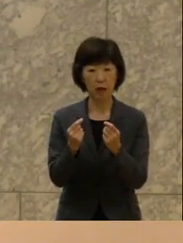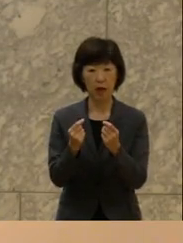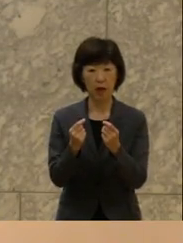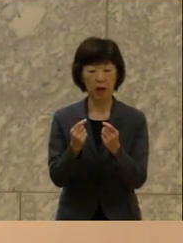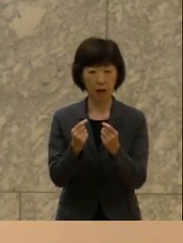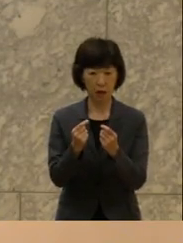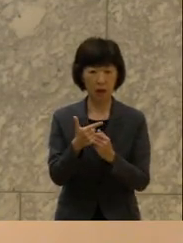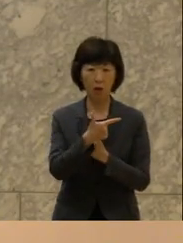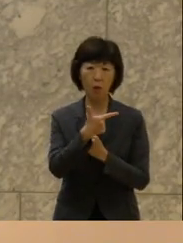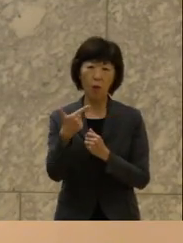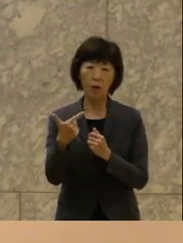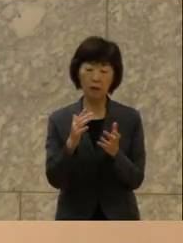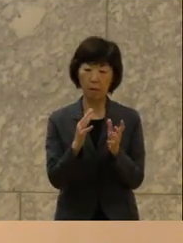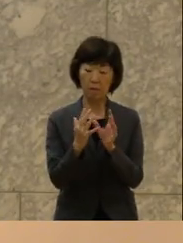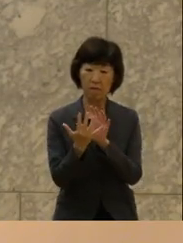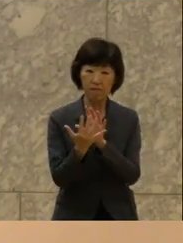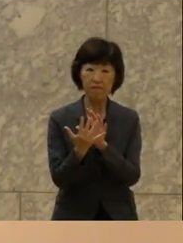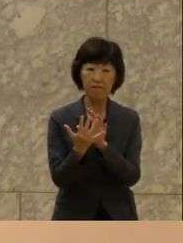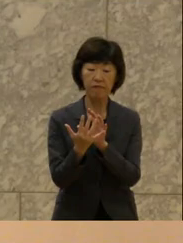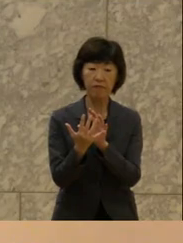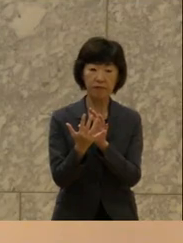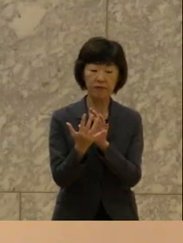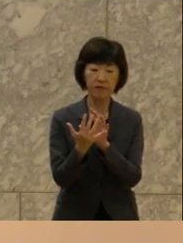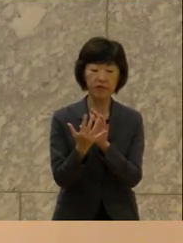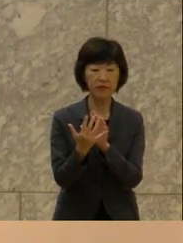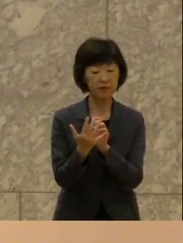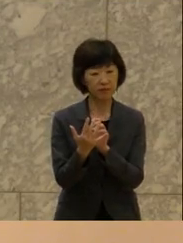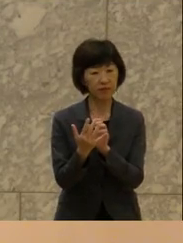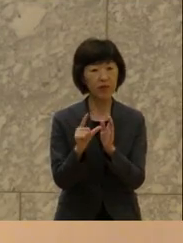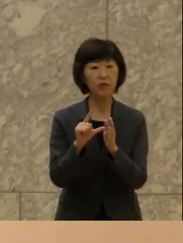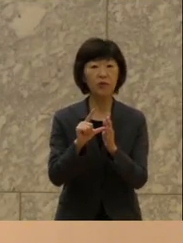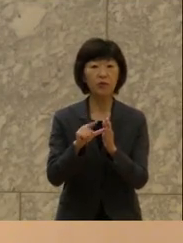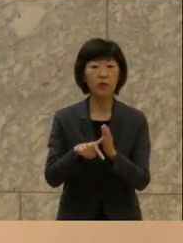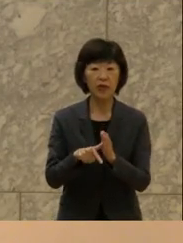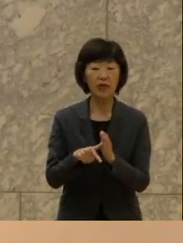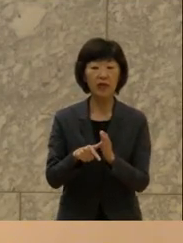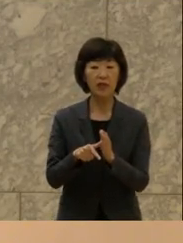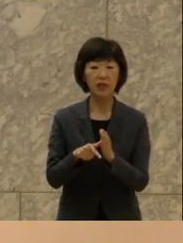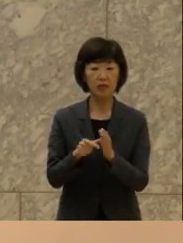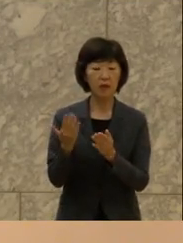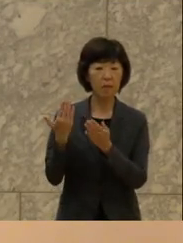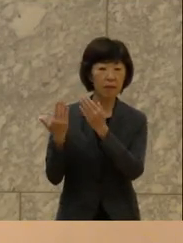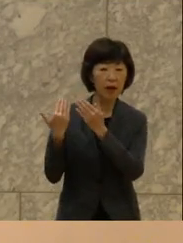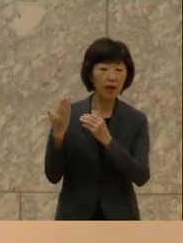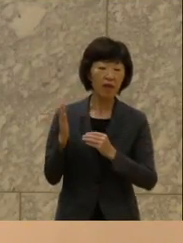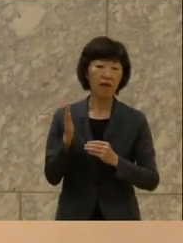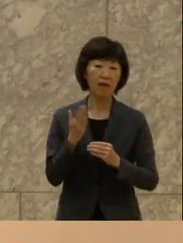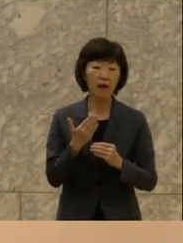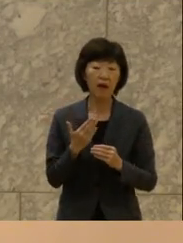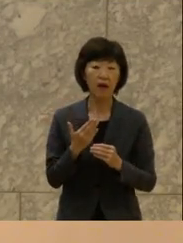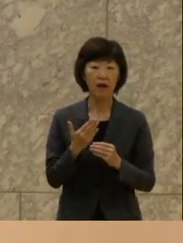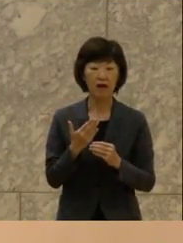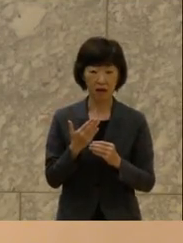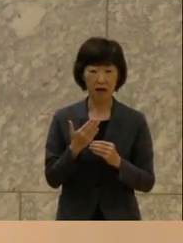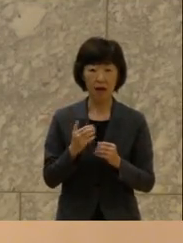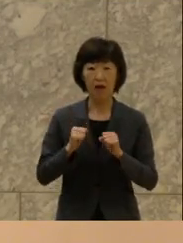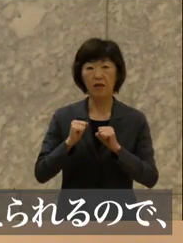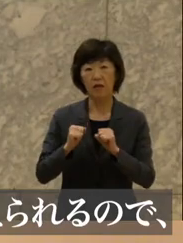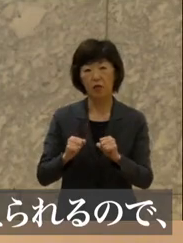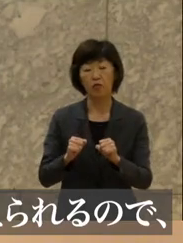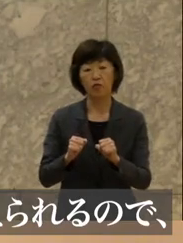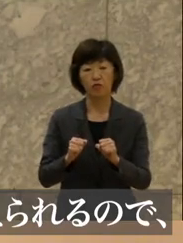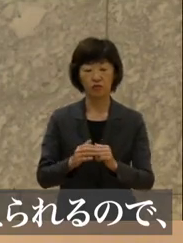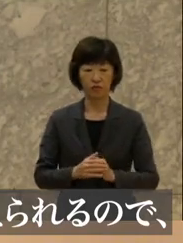大きなトライをするという時はやっぱりその鍛錬期から仕込んでいく最初の関連機の最初から仕込んでいくので